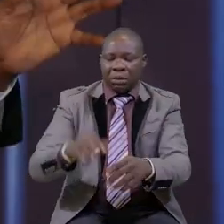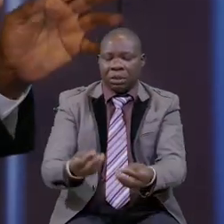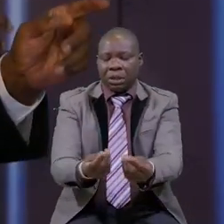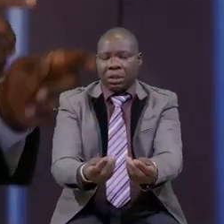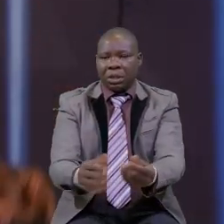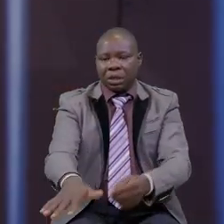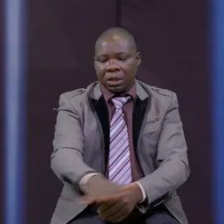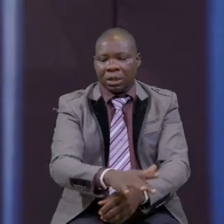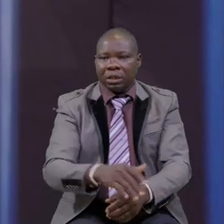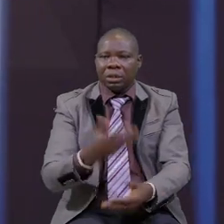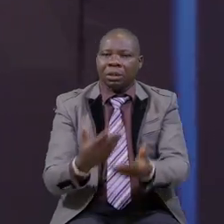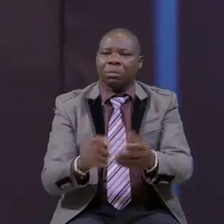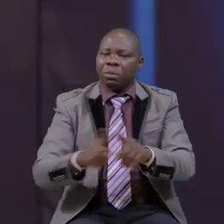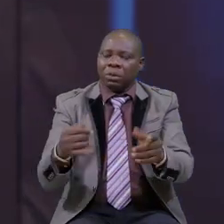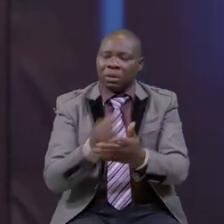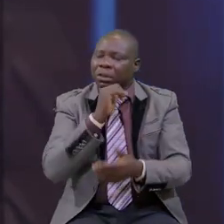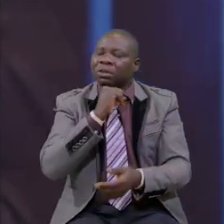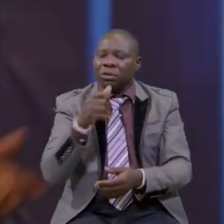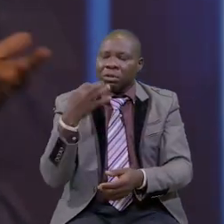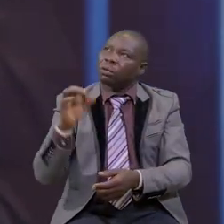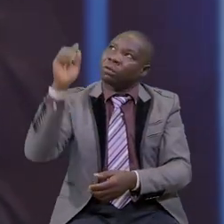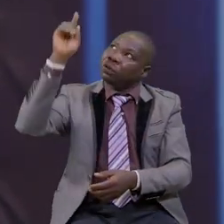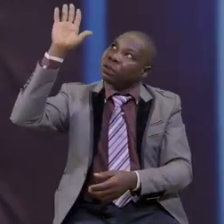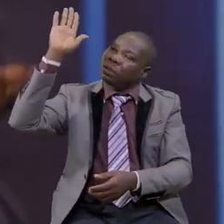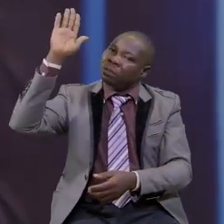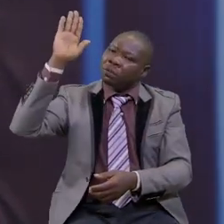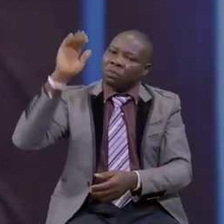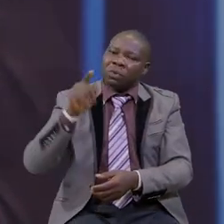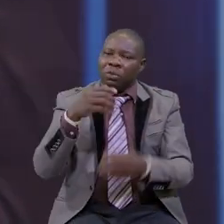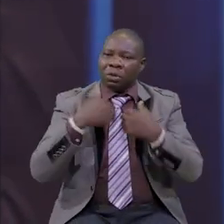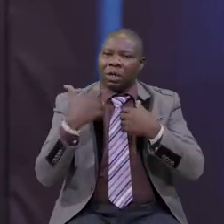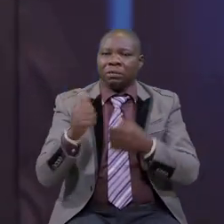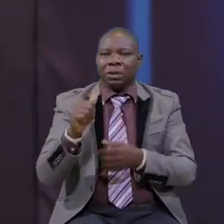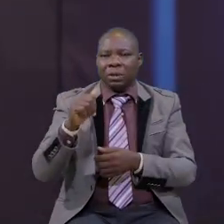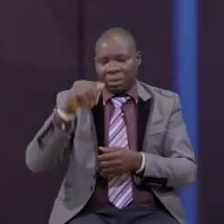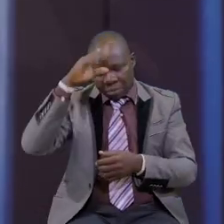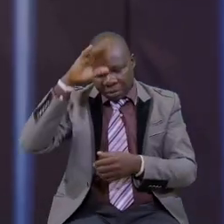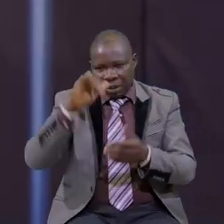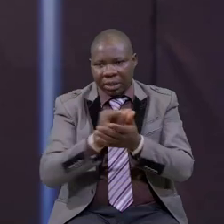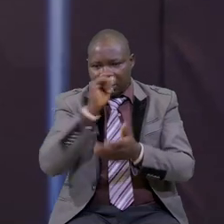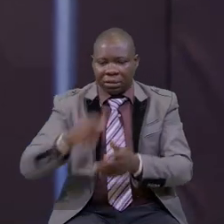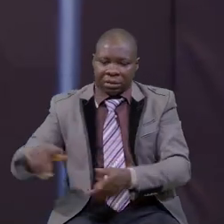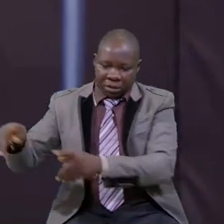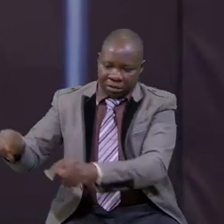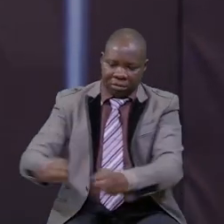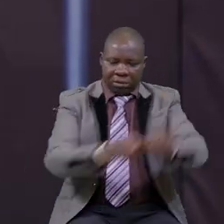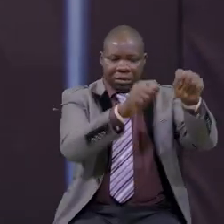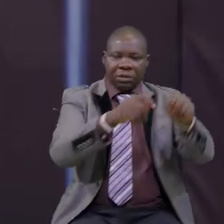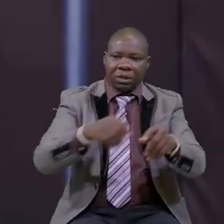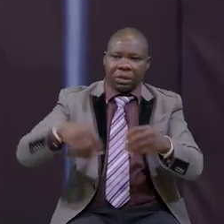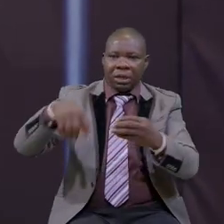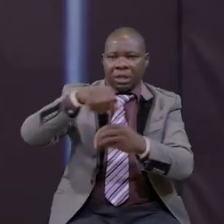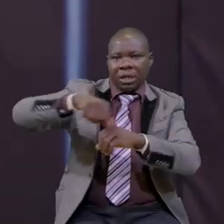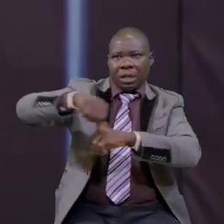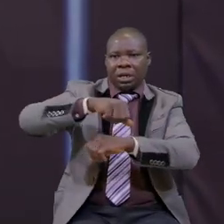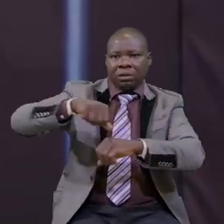qu'ils font. Mais ce n'est pas de lui. Tu as l'homme qui vous transfère l'onction. Est-ce que